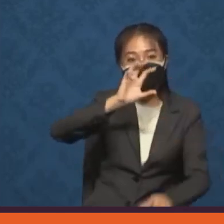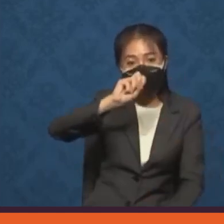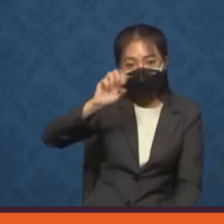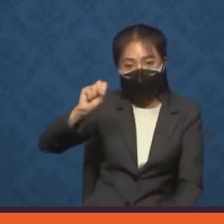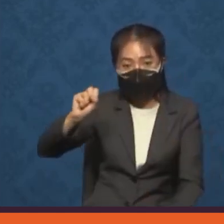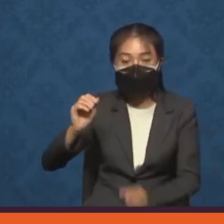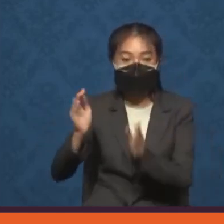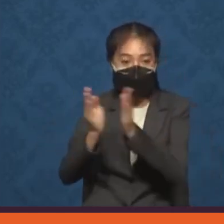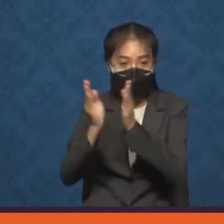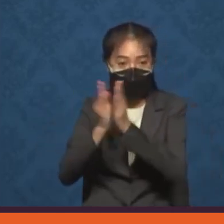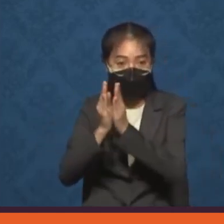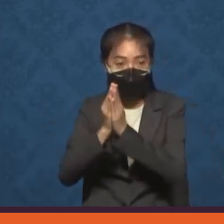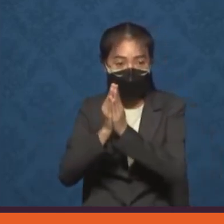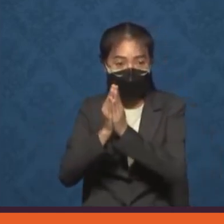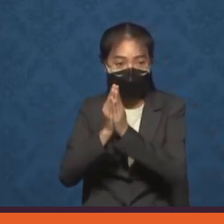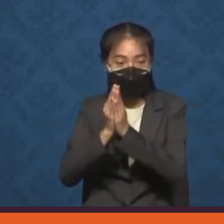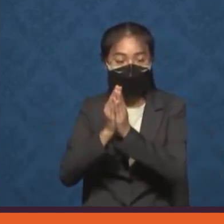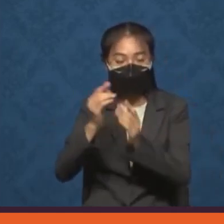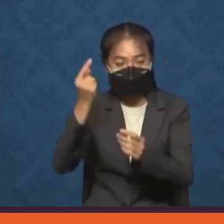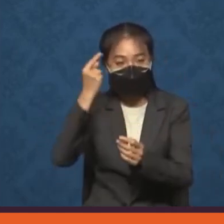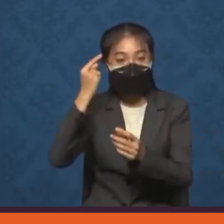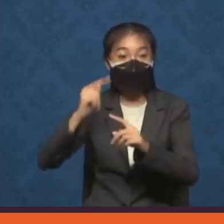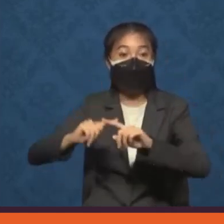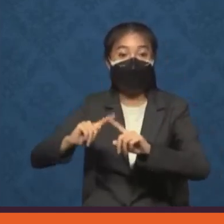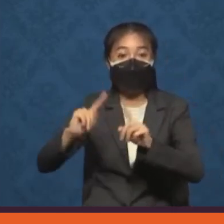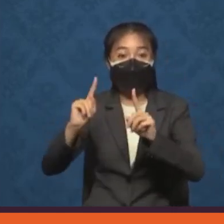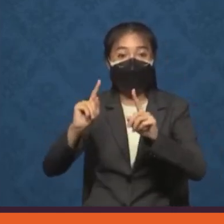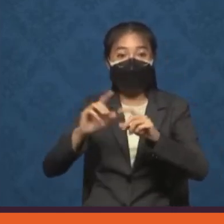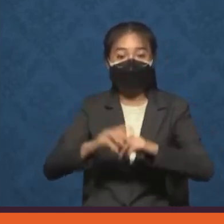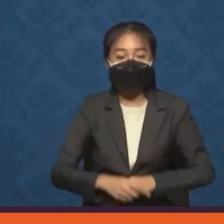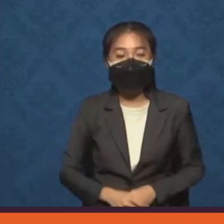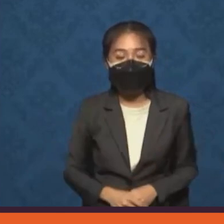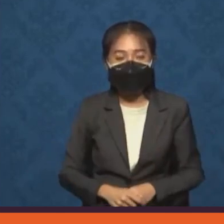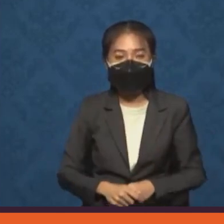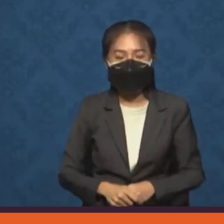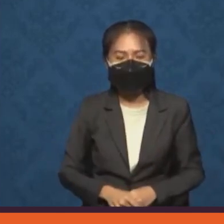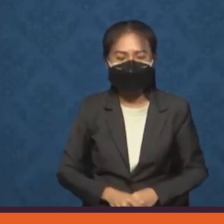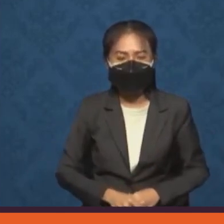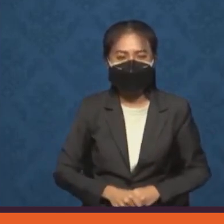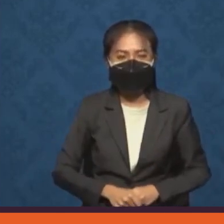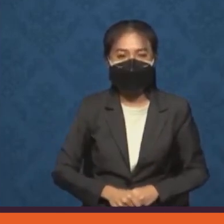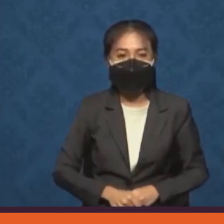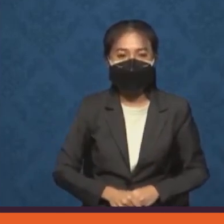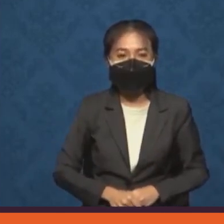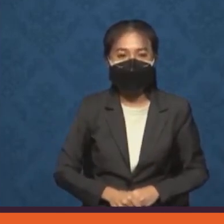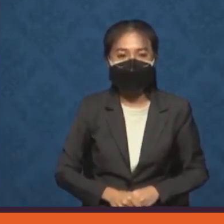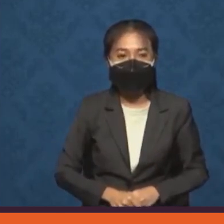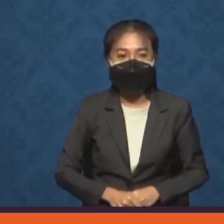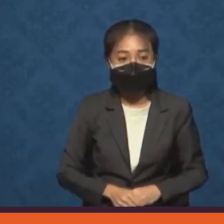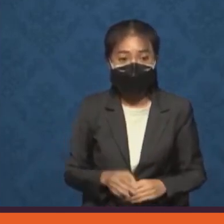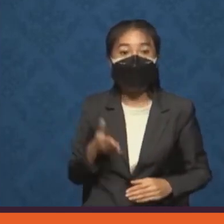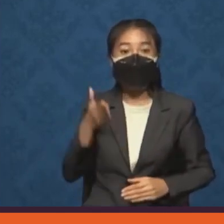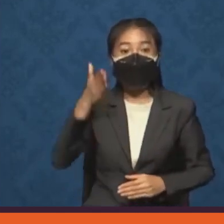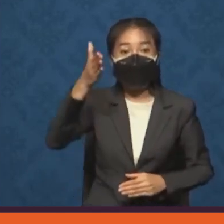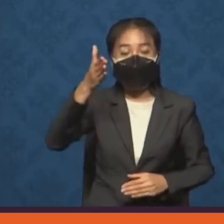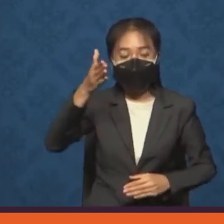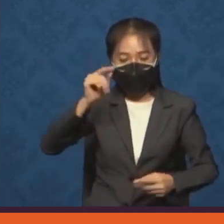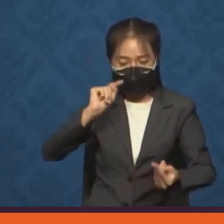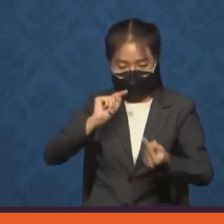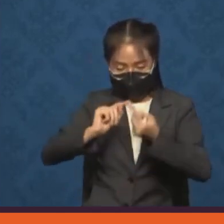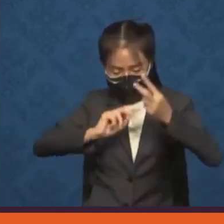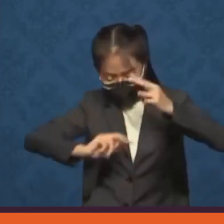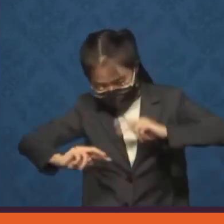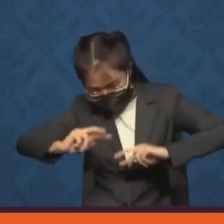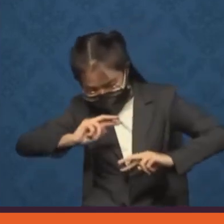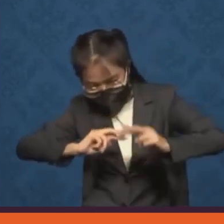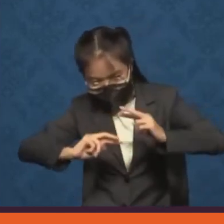ที่เห็นแตกต่างกันนะครับในประการถัดไปครับเรื่องของการควบคุมครับท่านตั้งข้อสัง